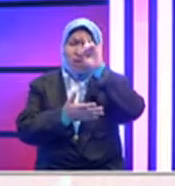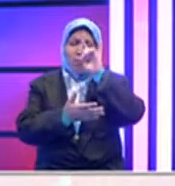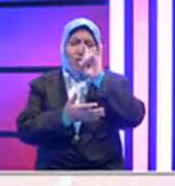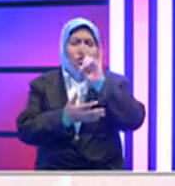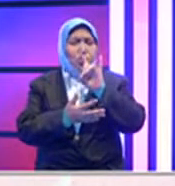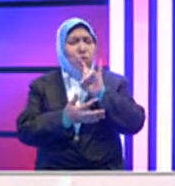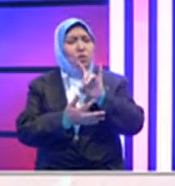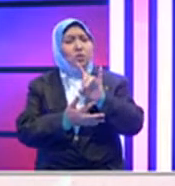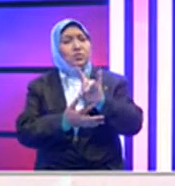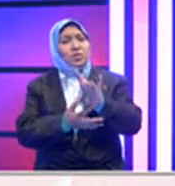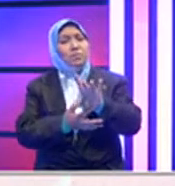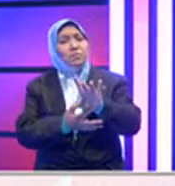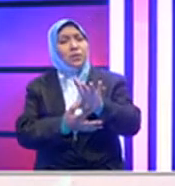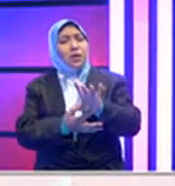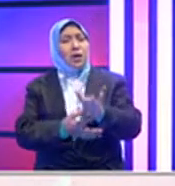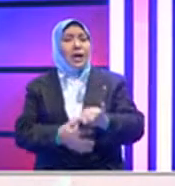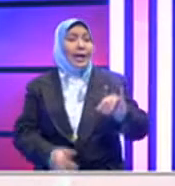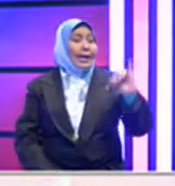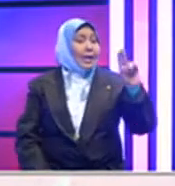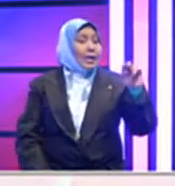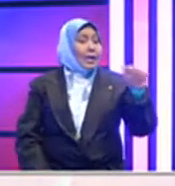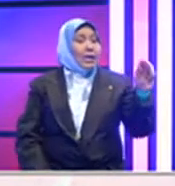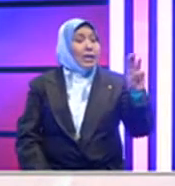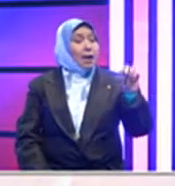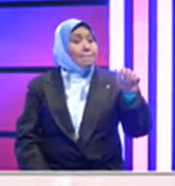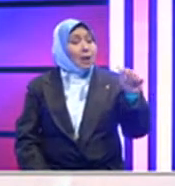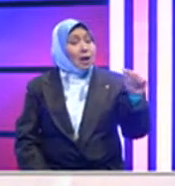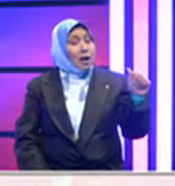audzubillahiminasyaitonirojim in nama